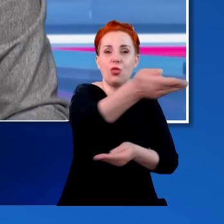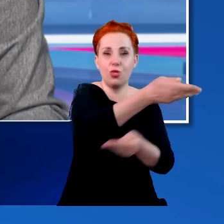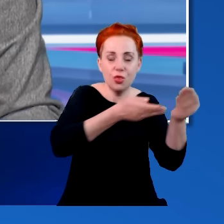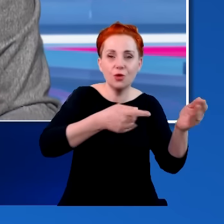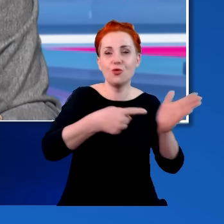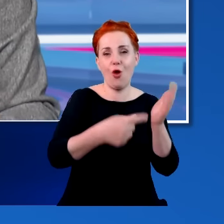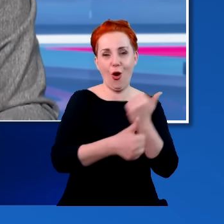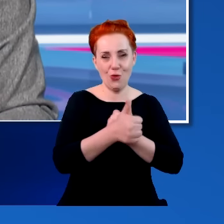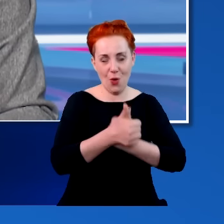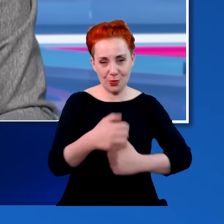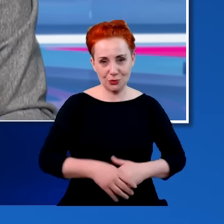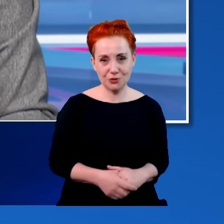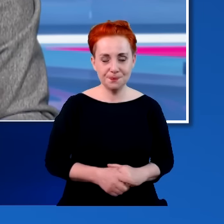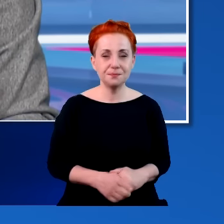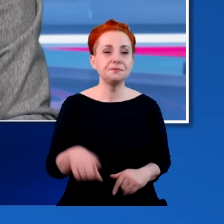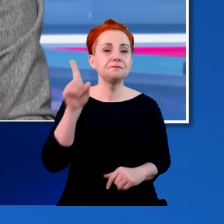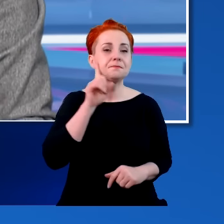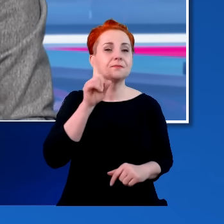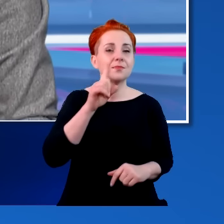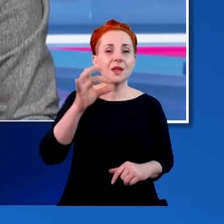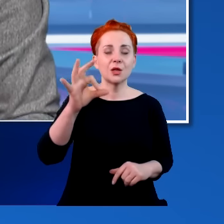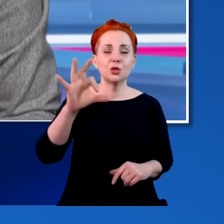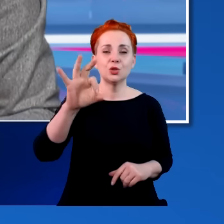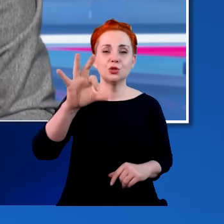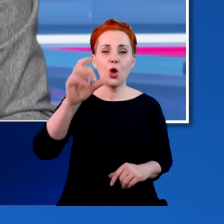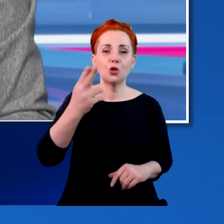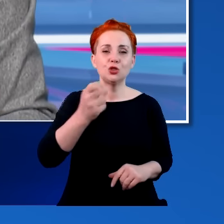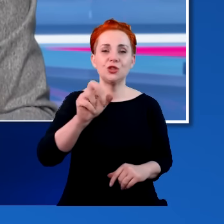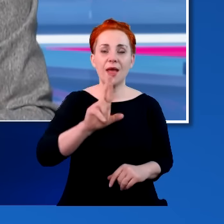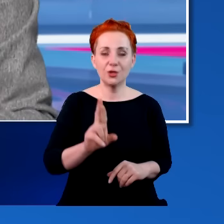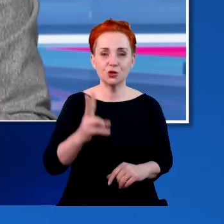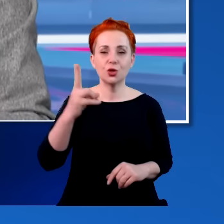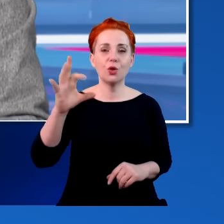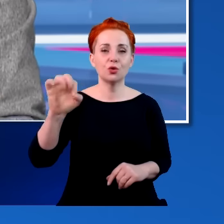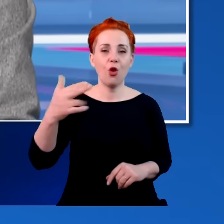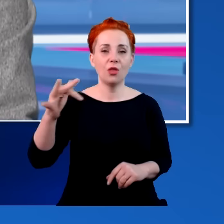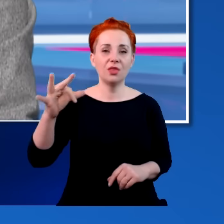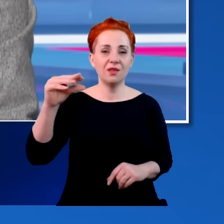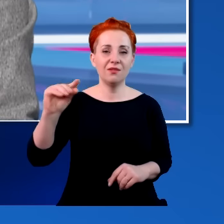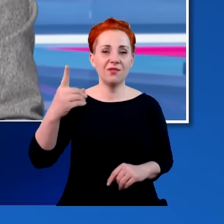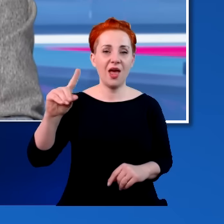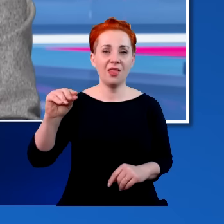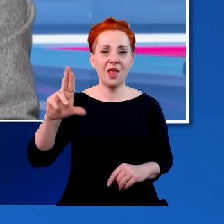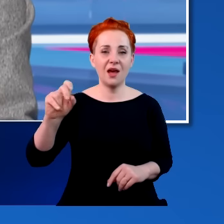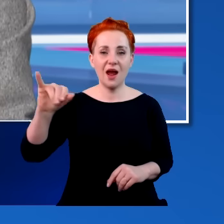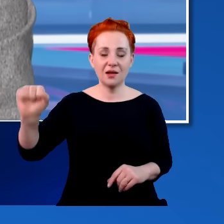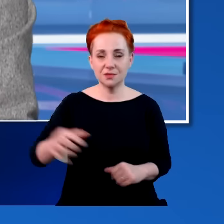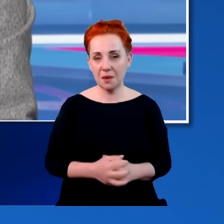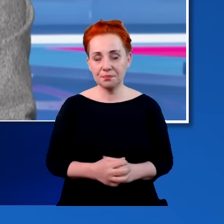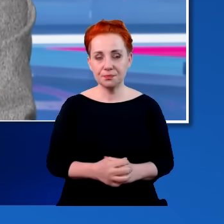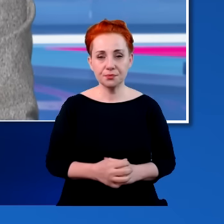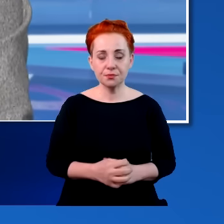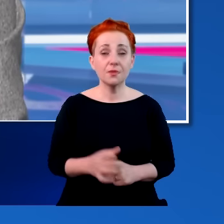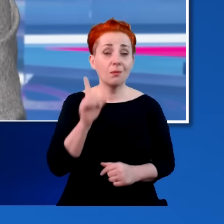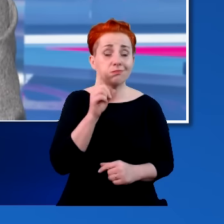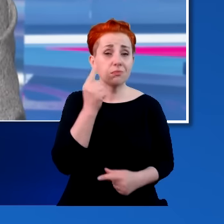właśnie brutalna gra. I pan gra poseł Dobromir Sośnierz z Konfederacji. Panie proszę, jak pan patrzy, czy te negocjacje, tu rzeczywiście